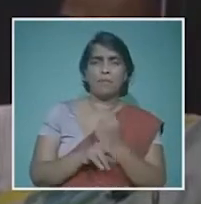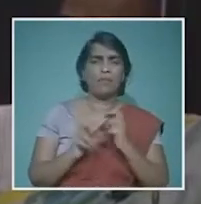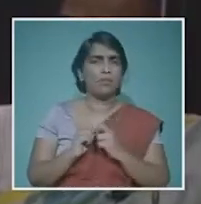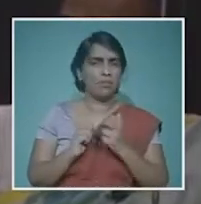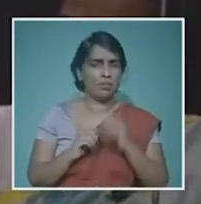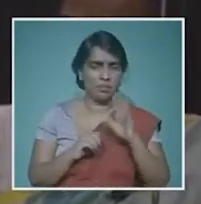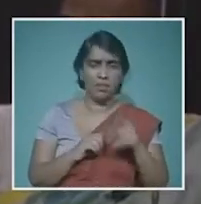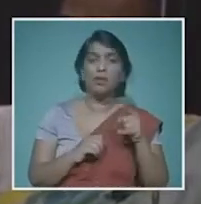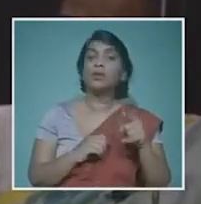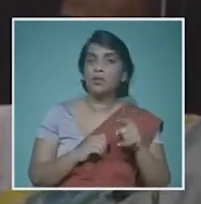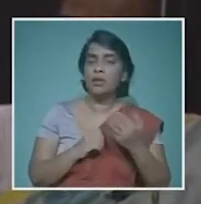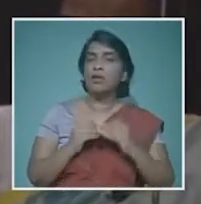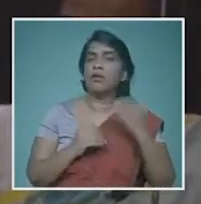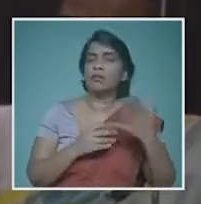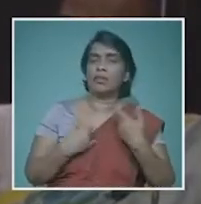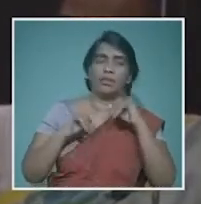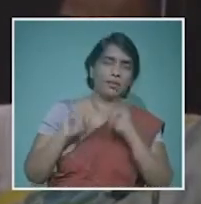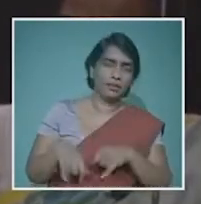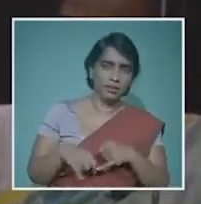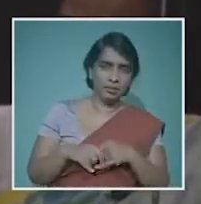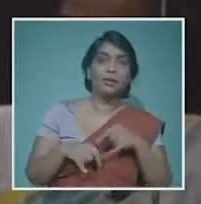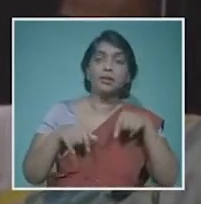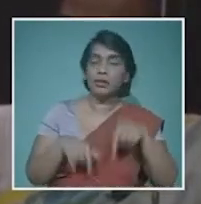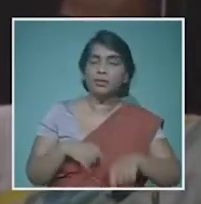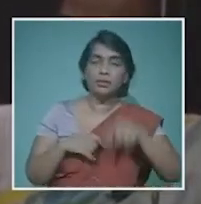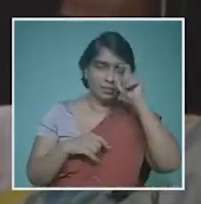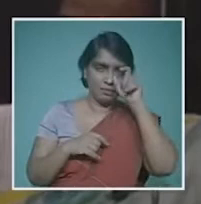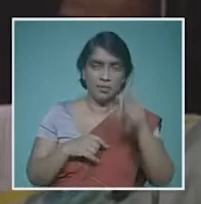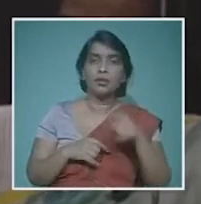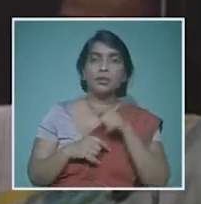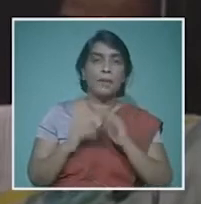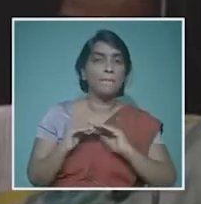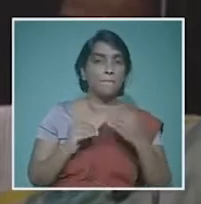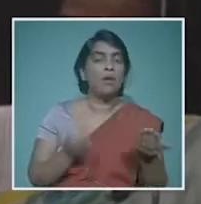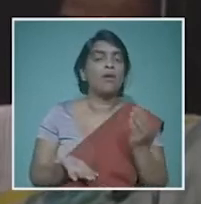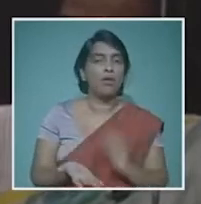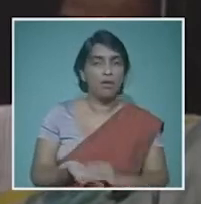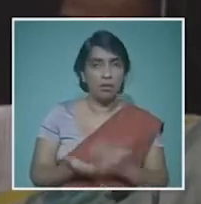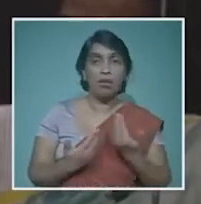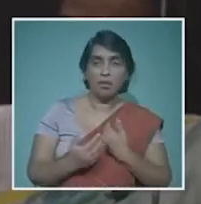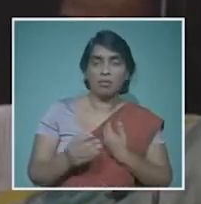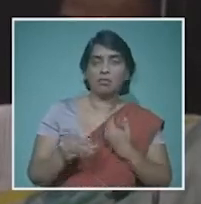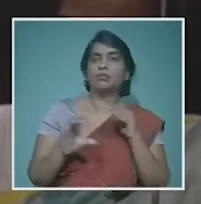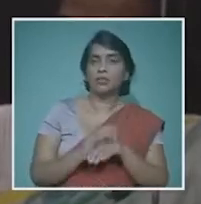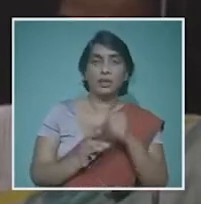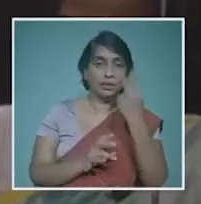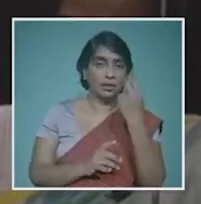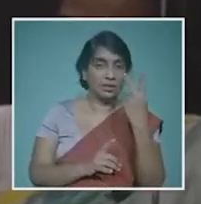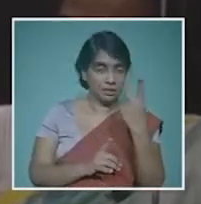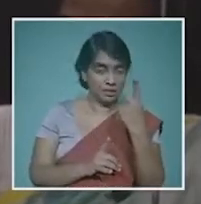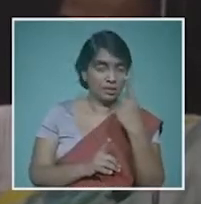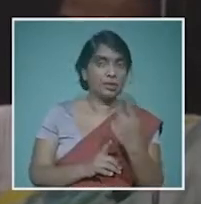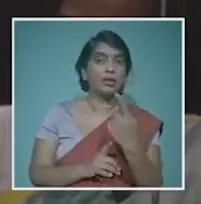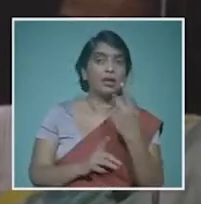ක්‍රියාත්මකයි. එතුමාට ඊට පස්සේ අතාරින්න උනා. දැන් බලන්න එතුමාගෙන් පස්සේ ආපහු අපි ආවා 2001 අපි ආවිල